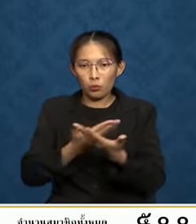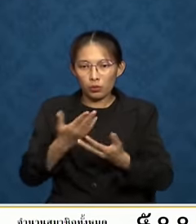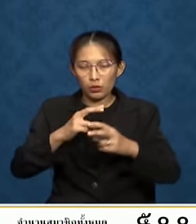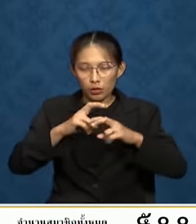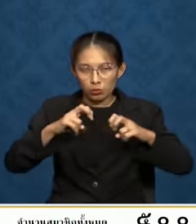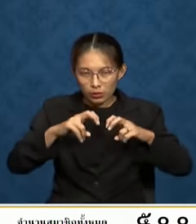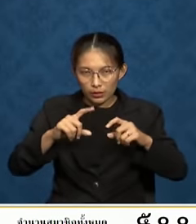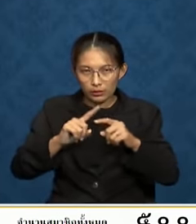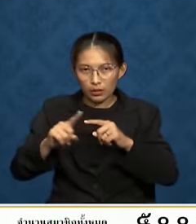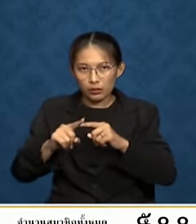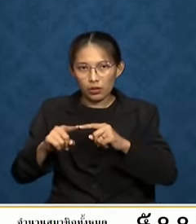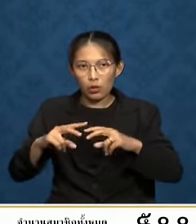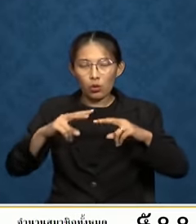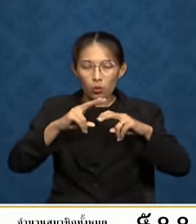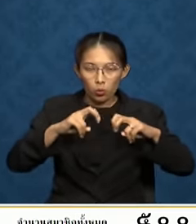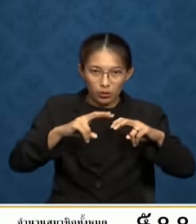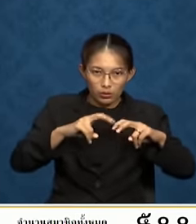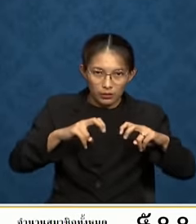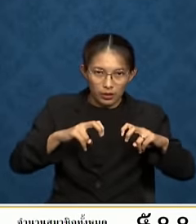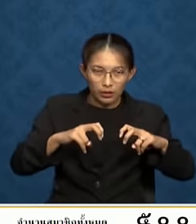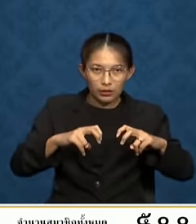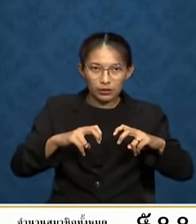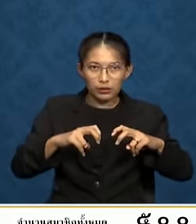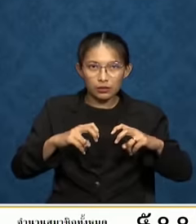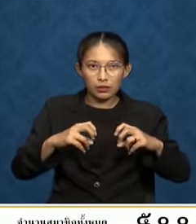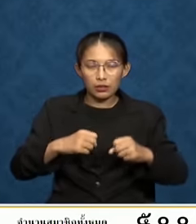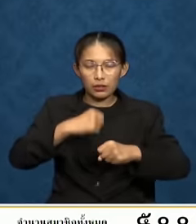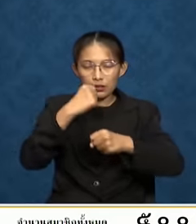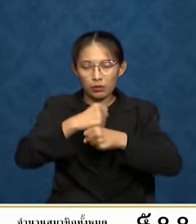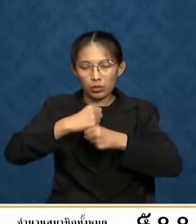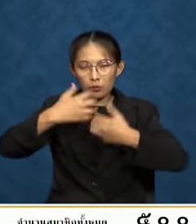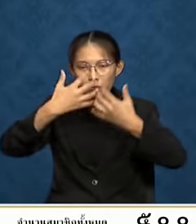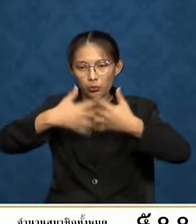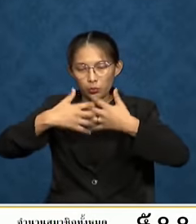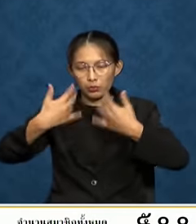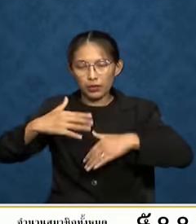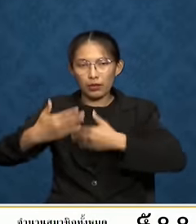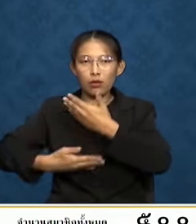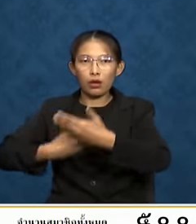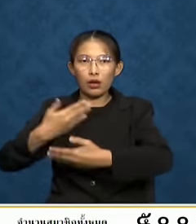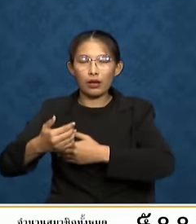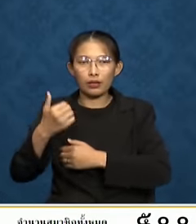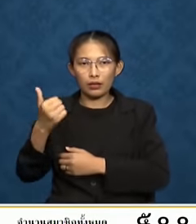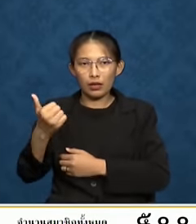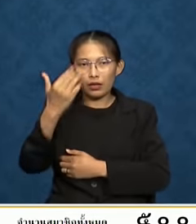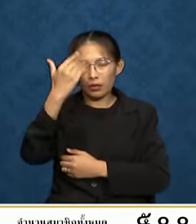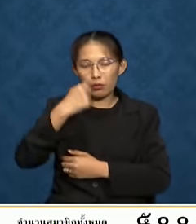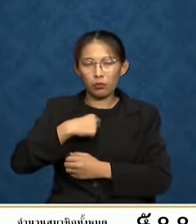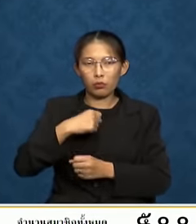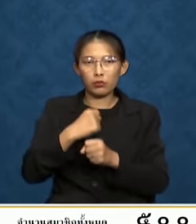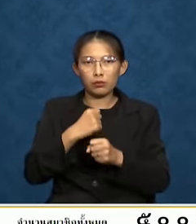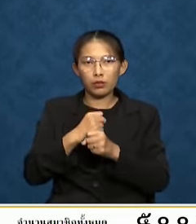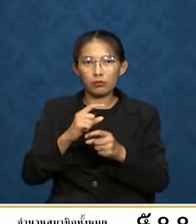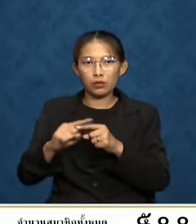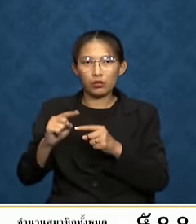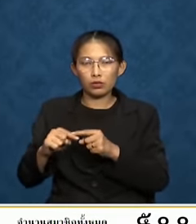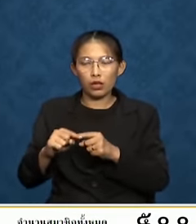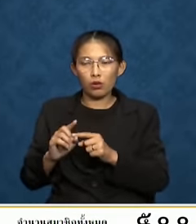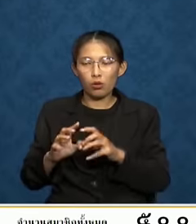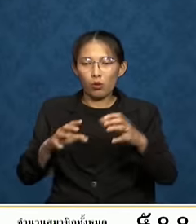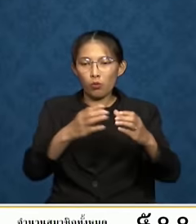วิจัยไม่อย่างเดียวนี่วิจัยสู่สายผลิตแล้วสู่การขายผมเดินสายไปดูงานนิทรรศการ